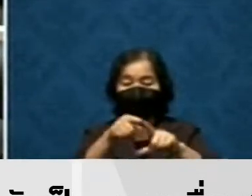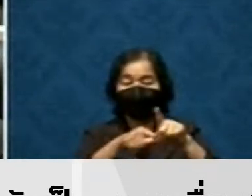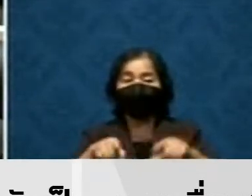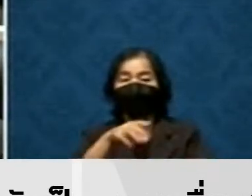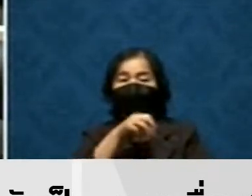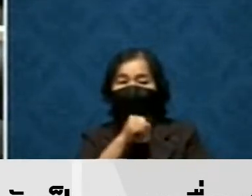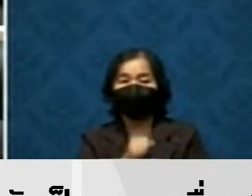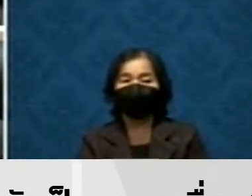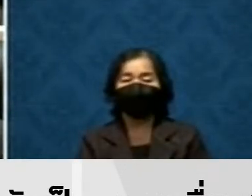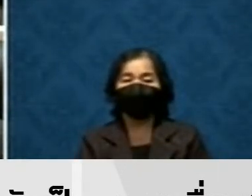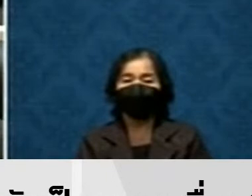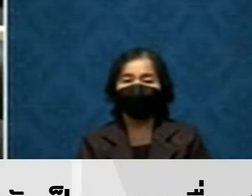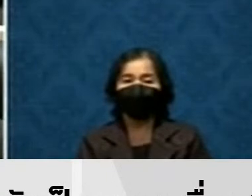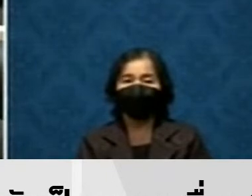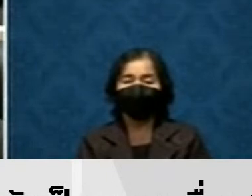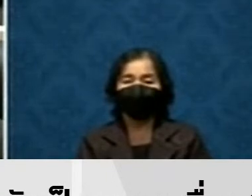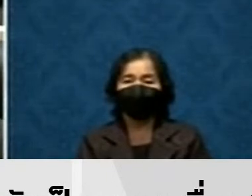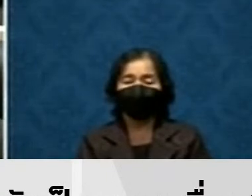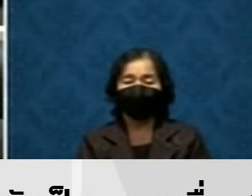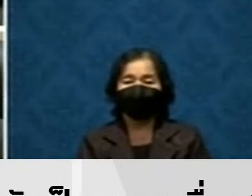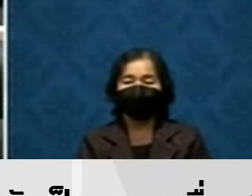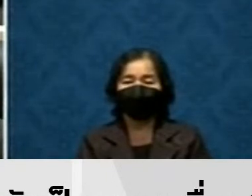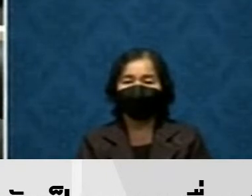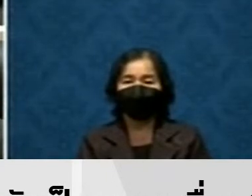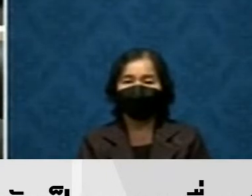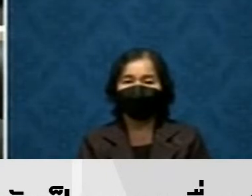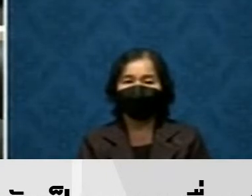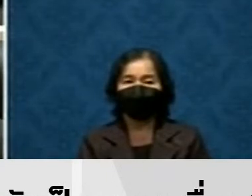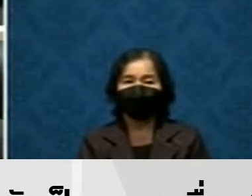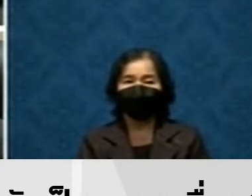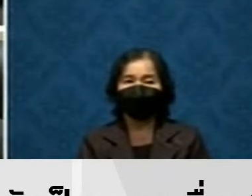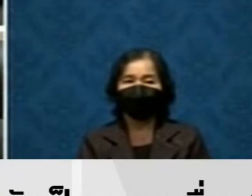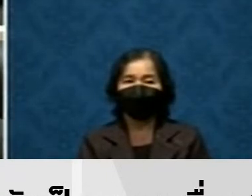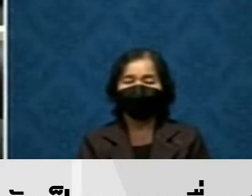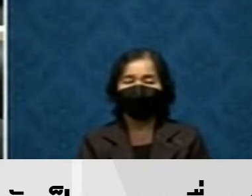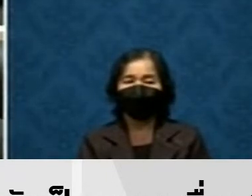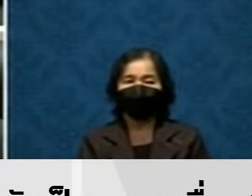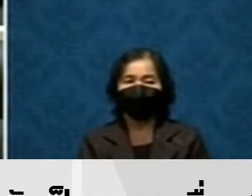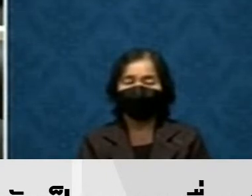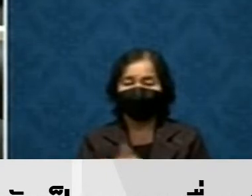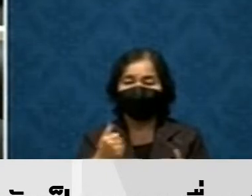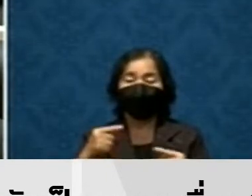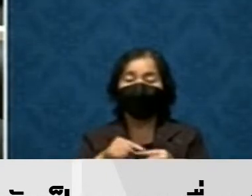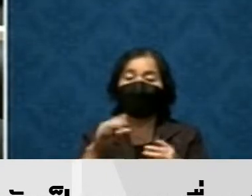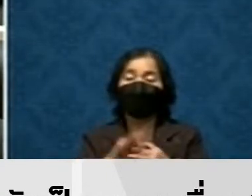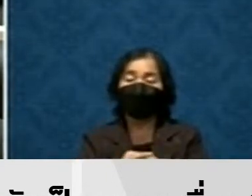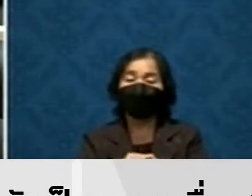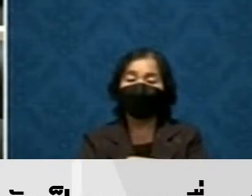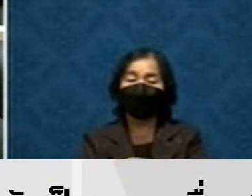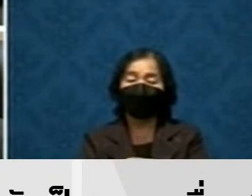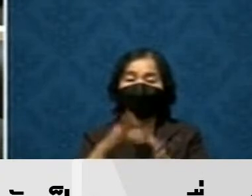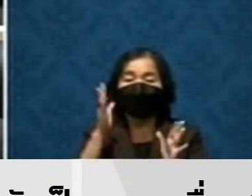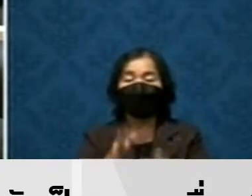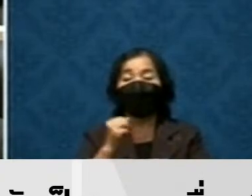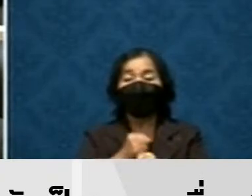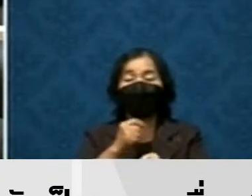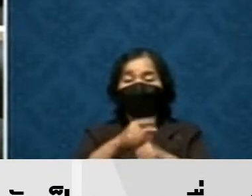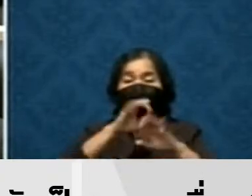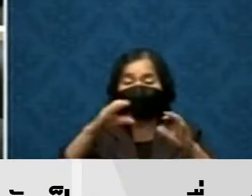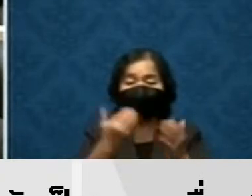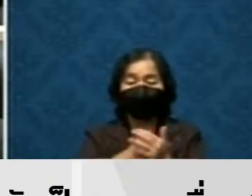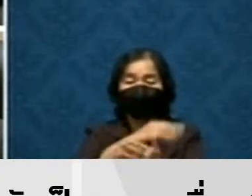มีอีกหลายเรื่องครับมือก้าวไกลก็จะเล่นประเด็นเรื่องค่าตอบแทนของตุลาการศาลมนูญครับแพงมาก